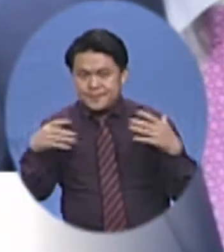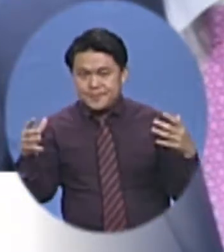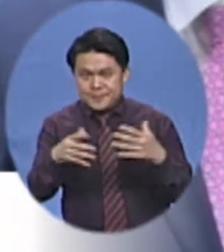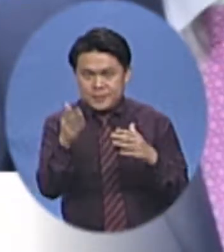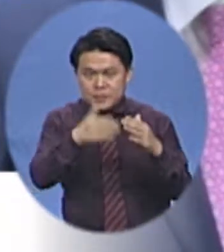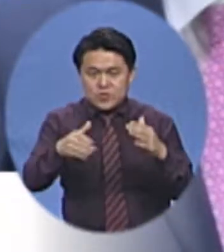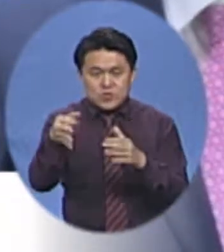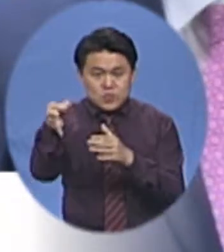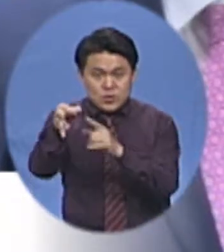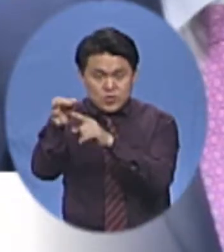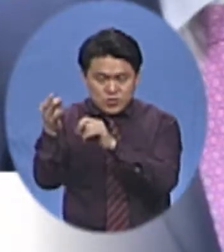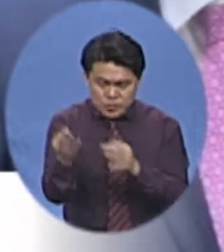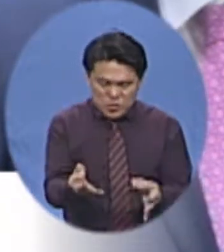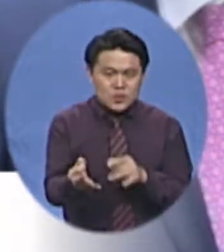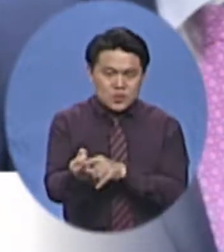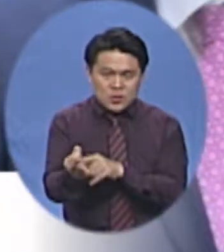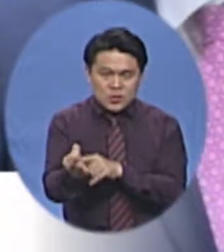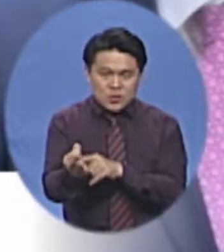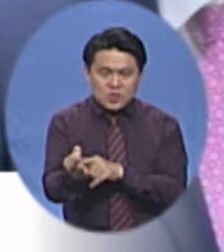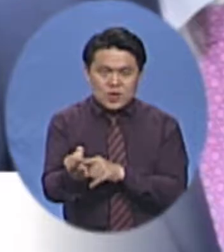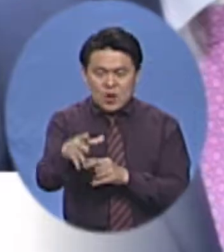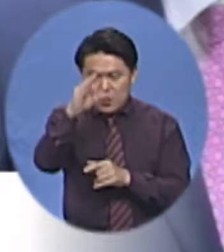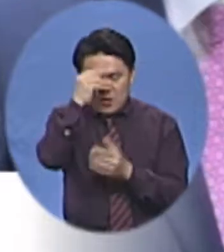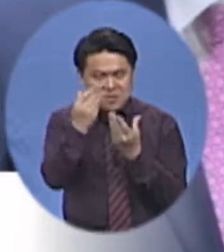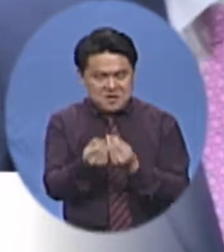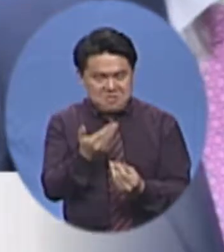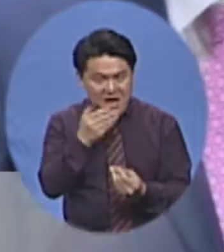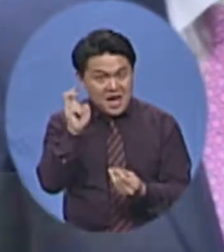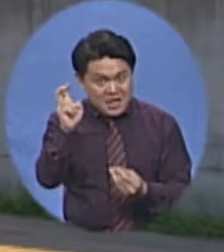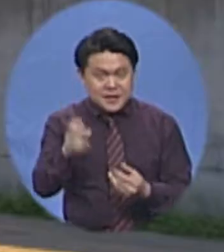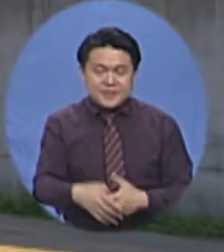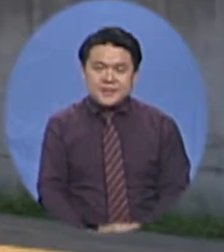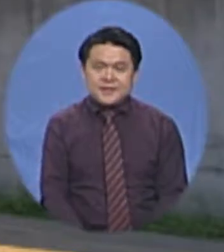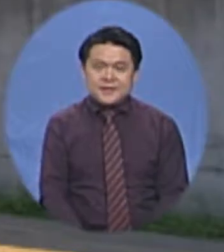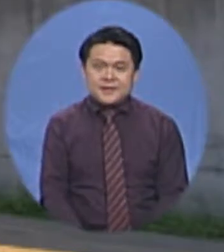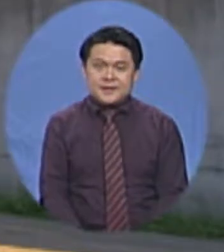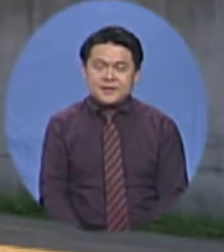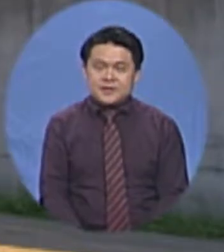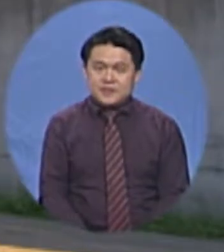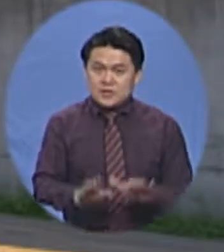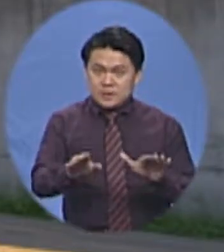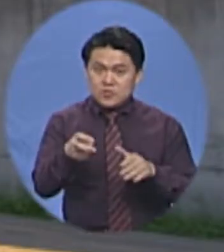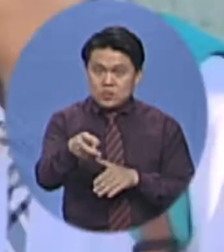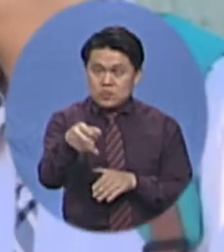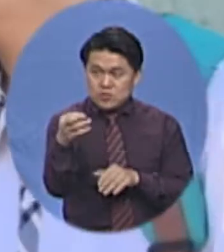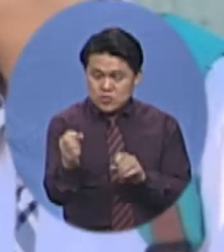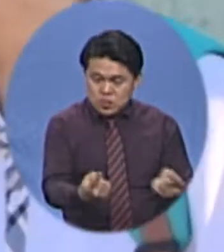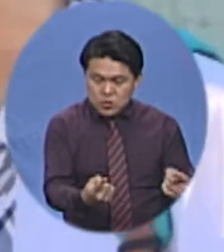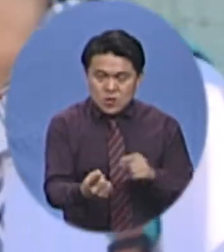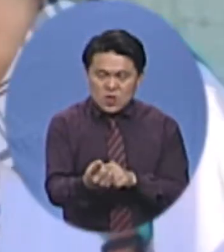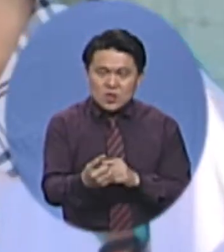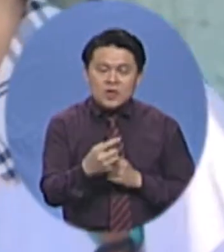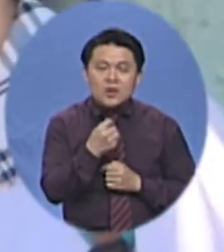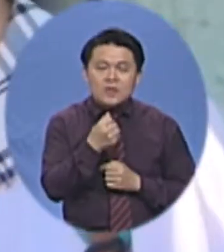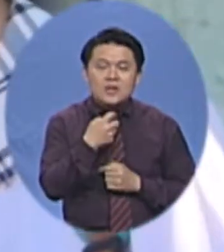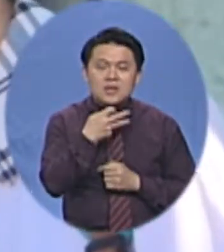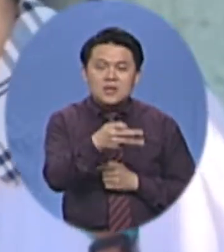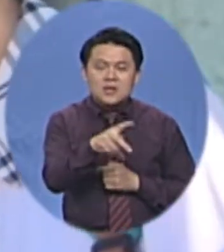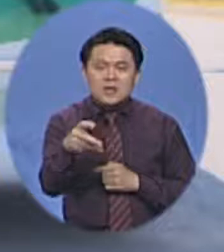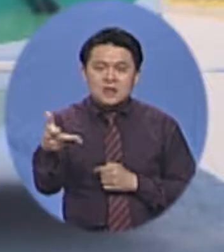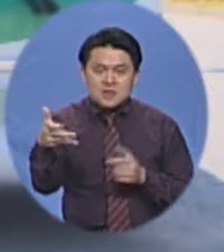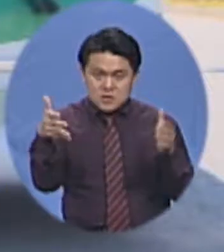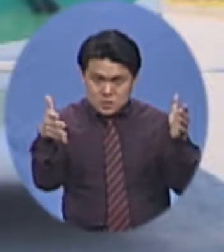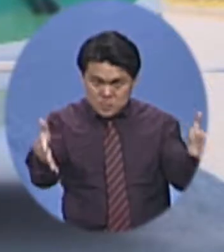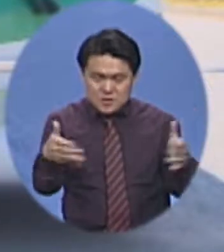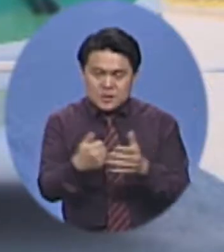공공 요금을 인하한 좋은 사례가 될 것입니다. 이번 요금 할인 대상은 만 13세에서 18세